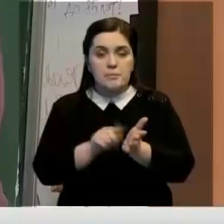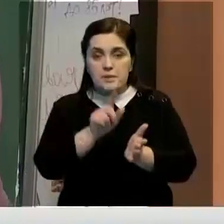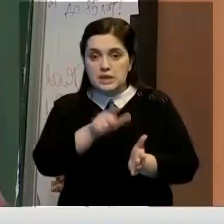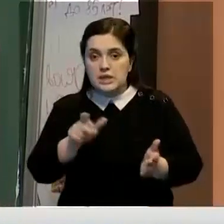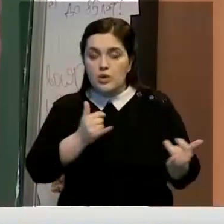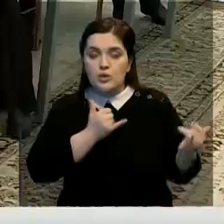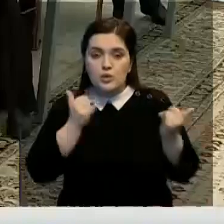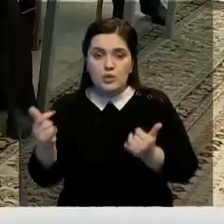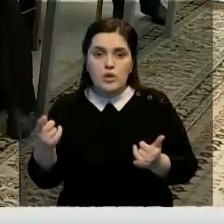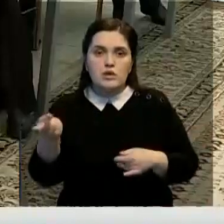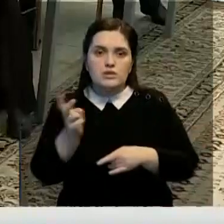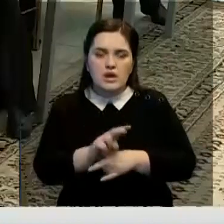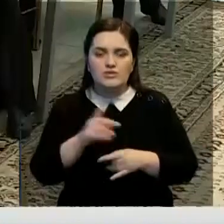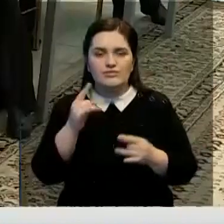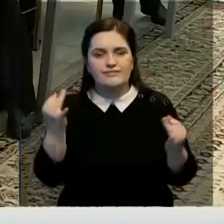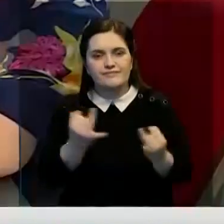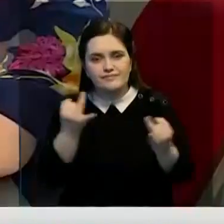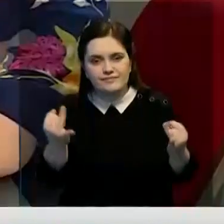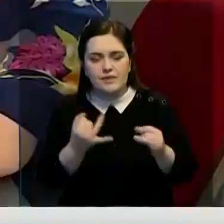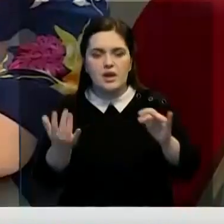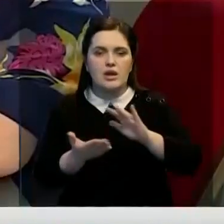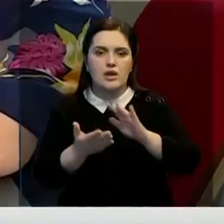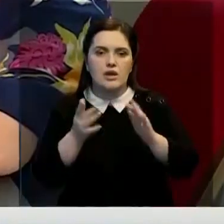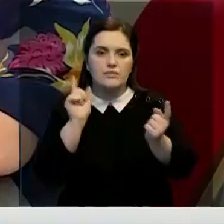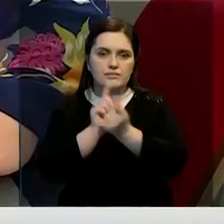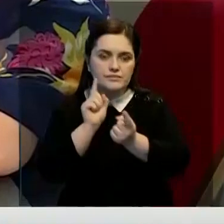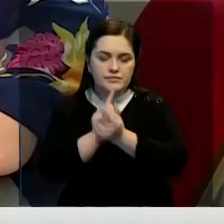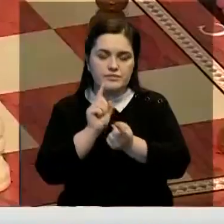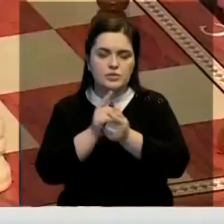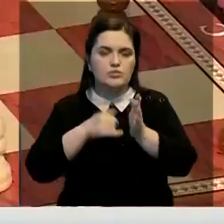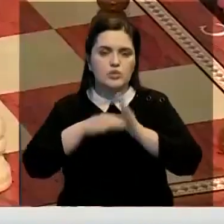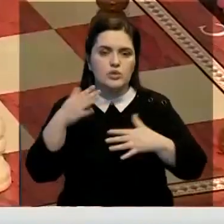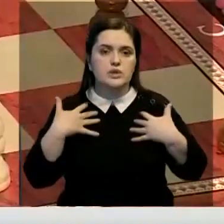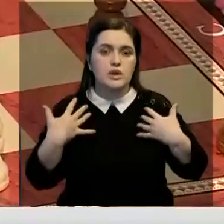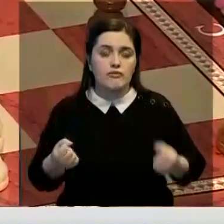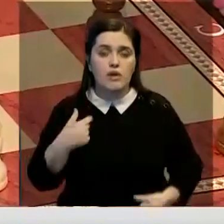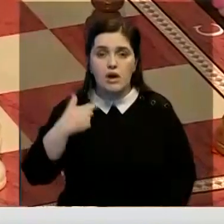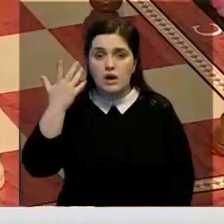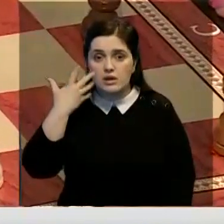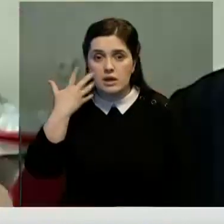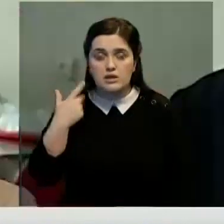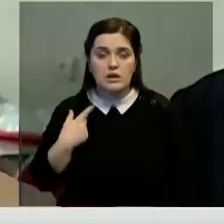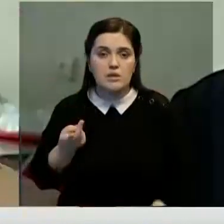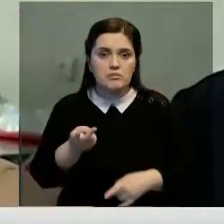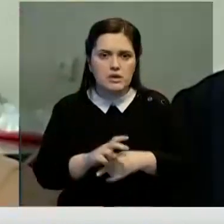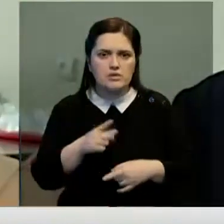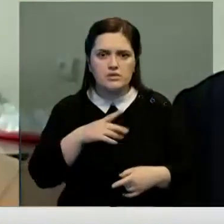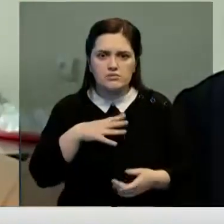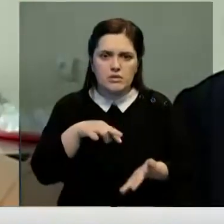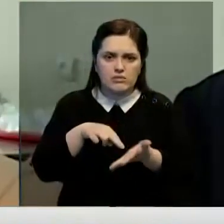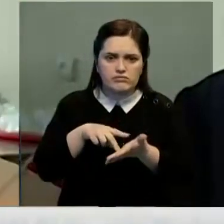они приходят, чтобы найти единомышленников, развеяться, а также улучшить свое здоровье. Я когда пришла, я еле-еле